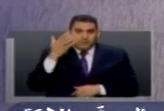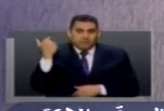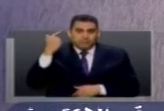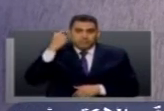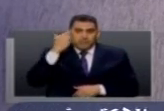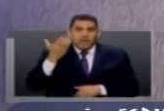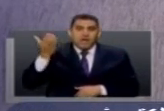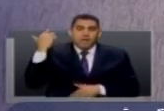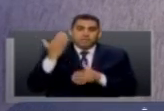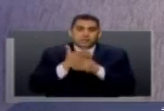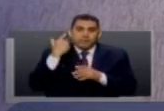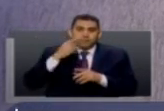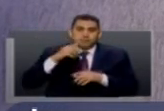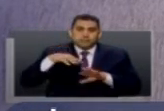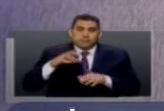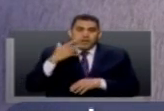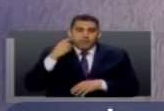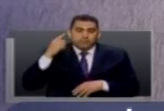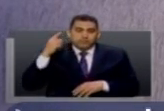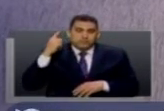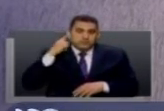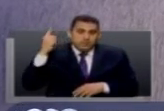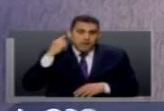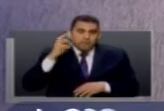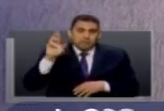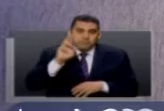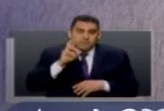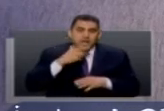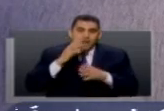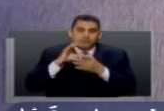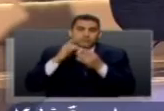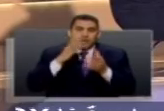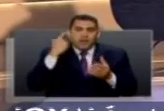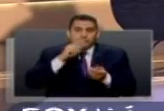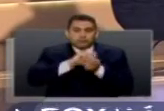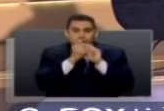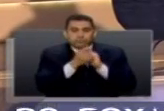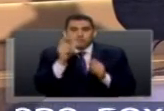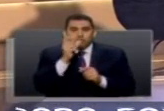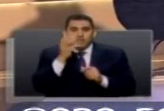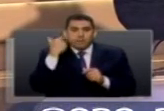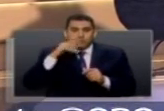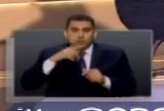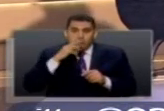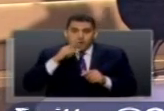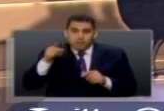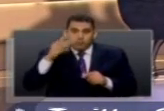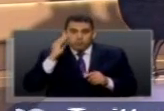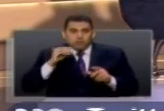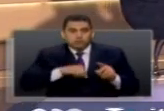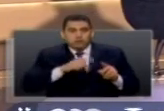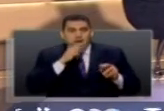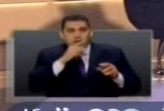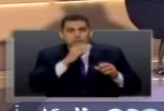جالس واحد نصراني او ثالث كذا فالمعلومات موجوده فاعاد صياغتها في سوره الاسلام نعم لو كانت كما قال لكان الرد من اليوم الثاني